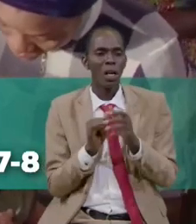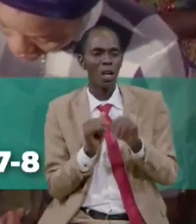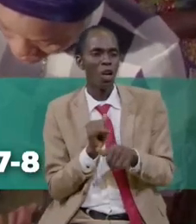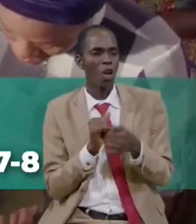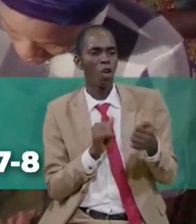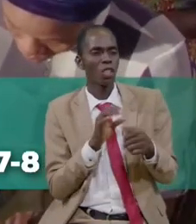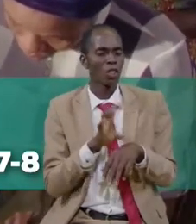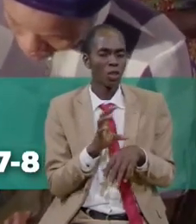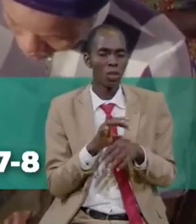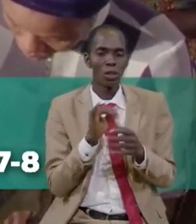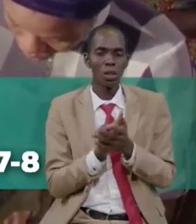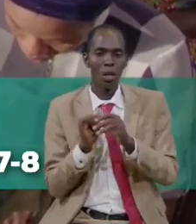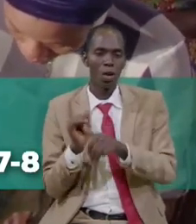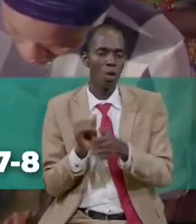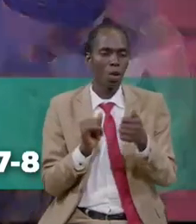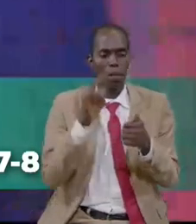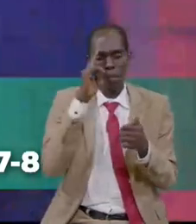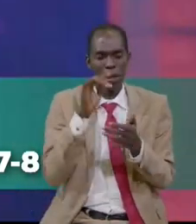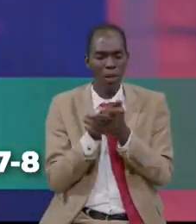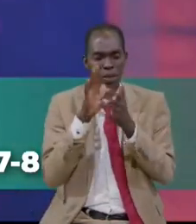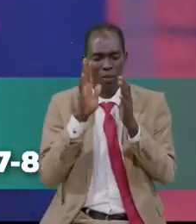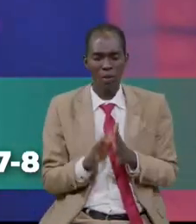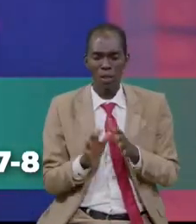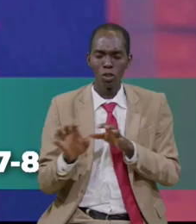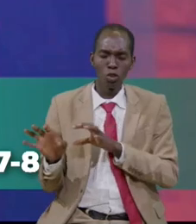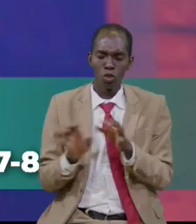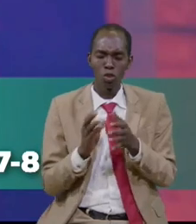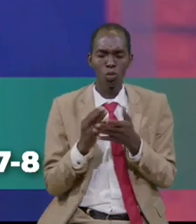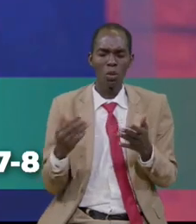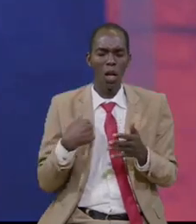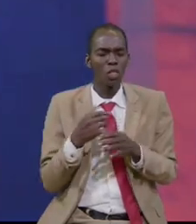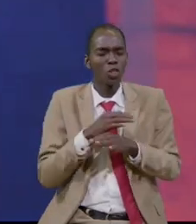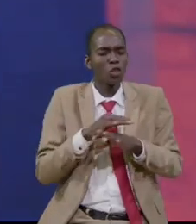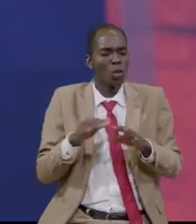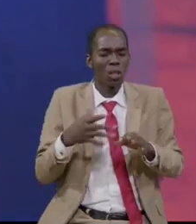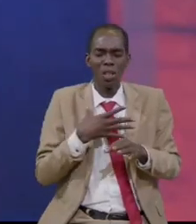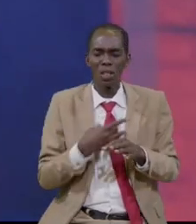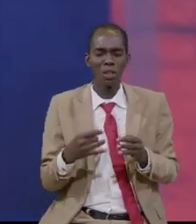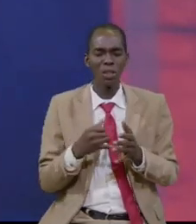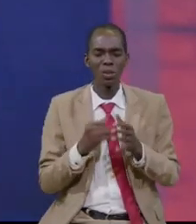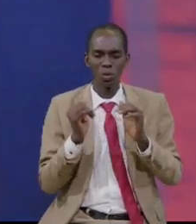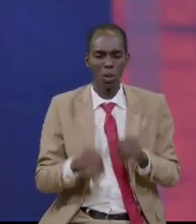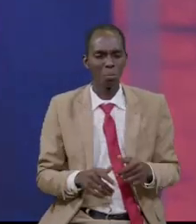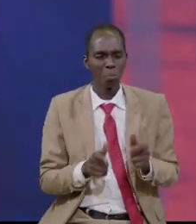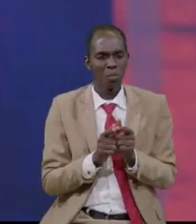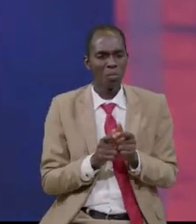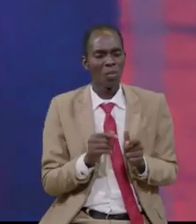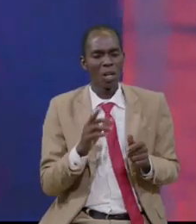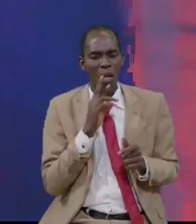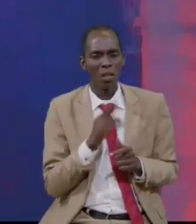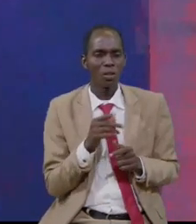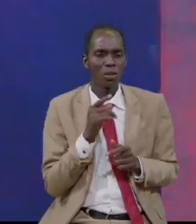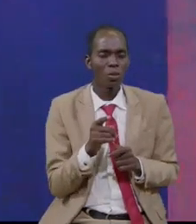là, a fait quelque chose que je n'apprécie pas. Il dit, est-ce que tu es purgé? Est-ce que tu es purifié? Il